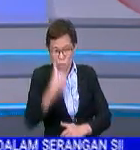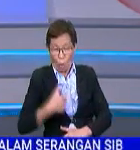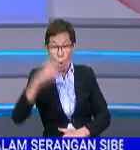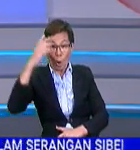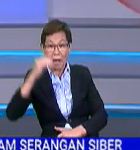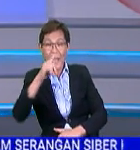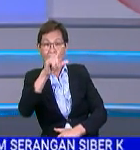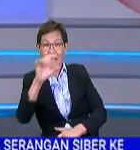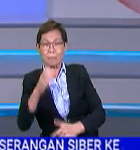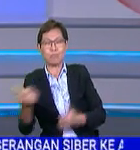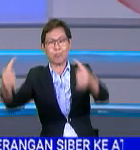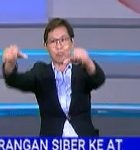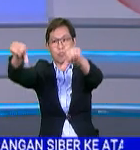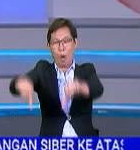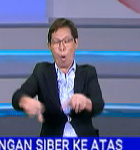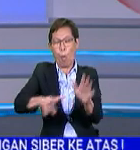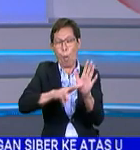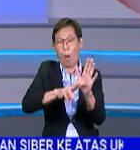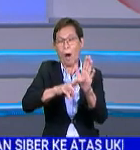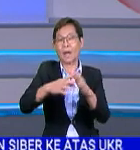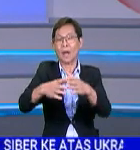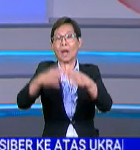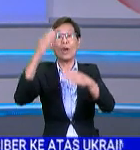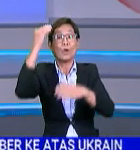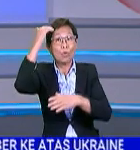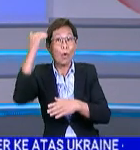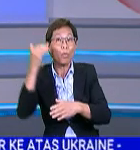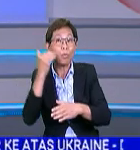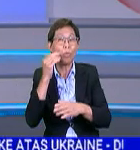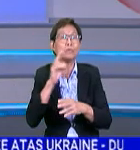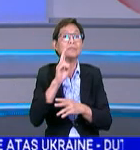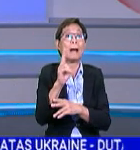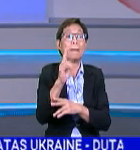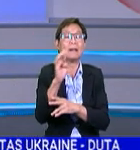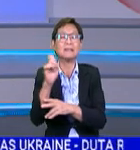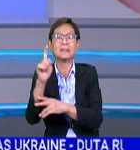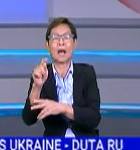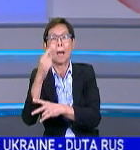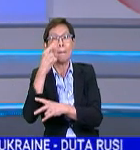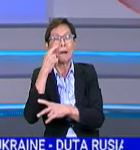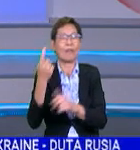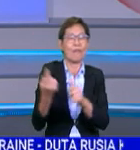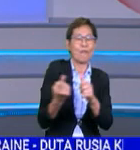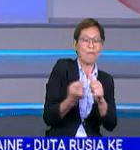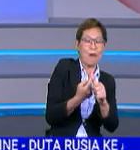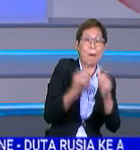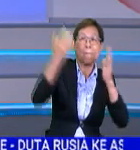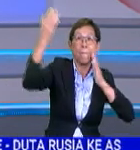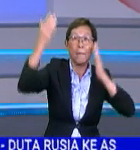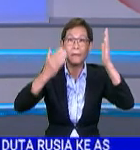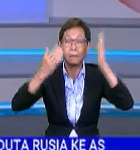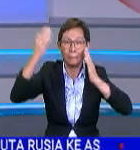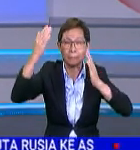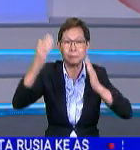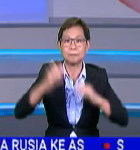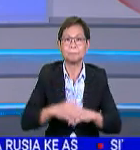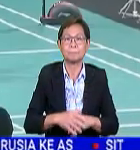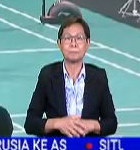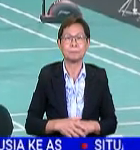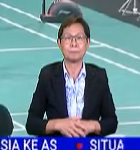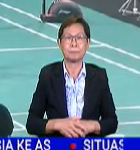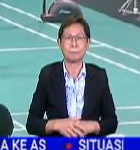berjaya menumpaskan wakil Korea Jun Hyuk Jin dalam rubber set untuk mata pertama negara.